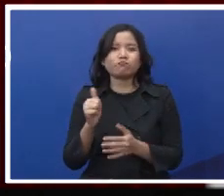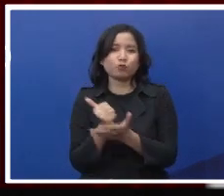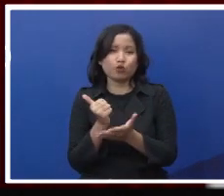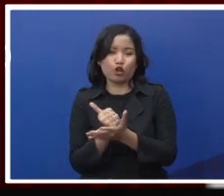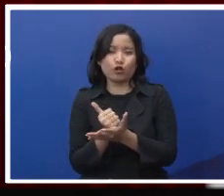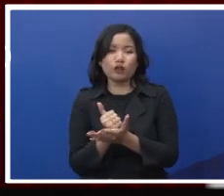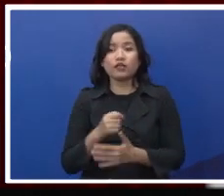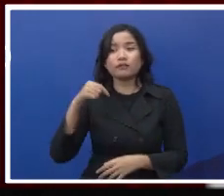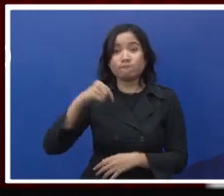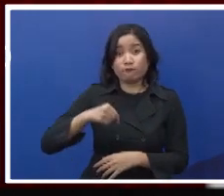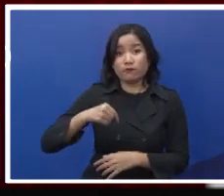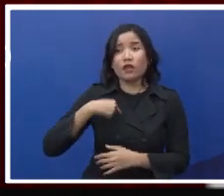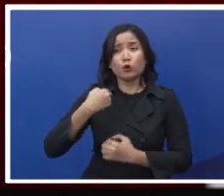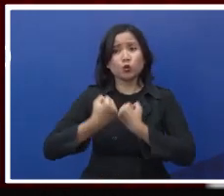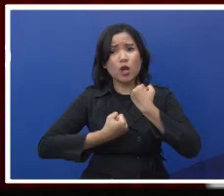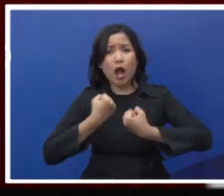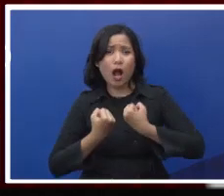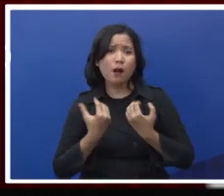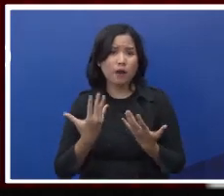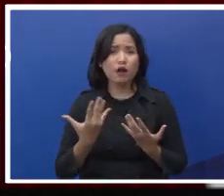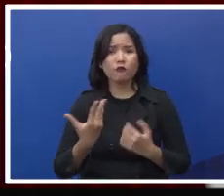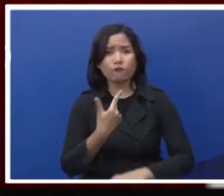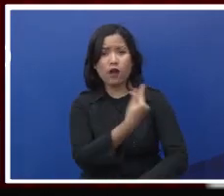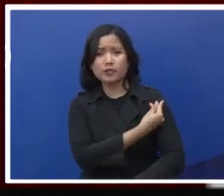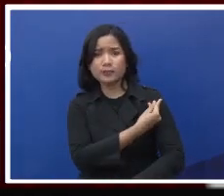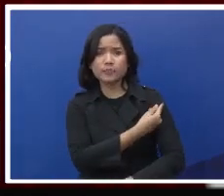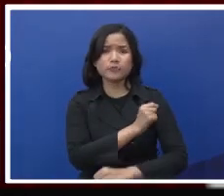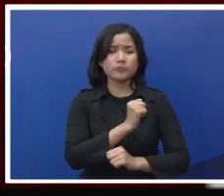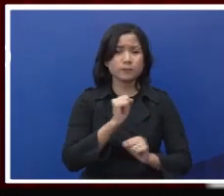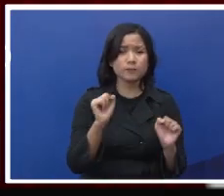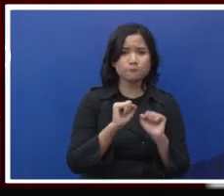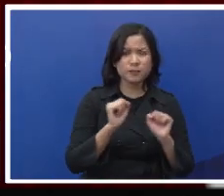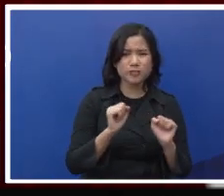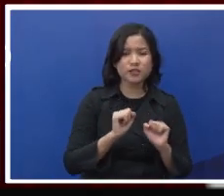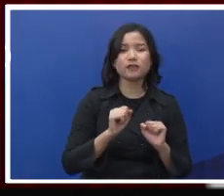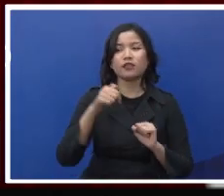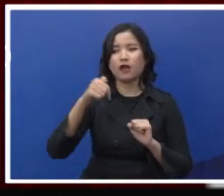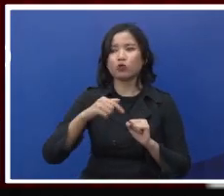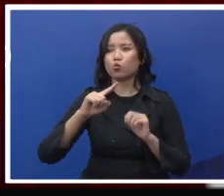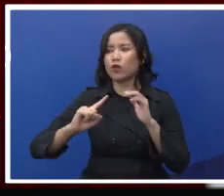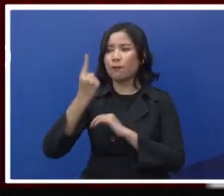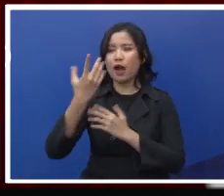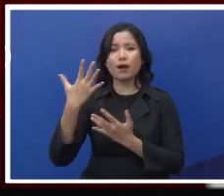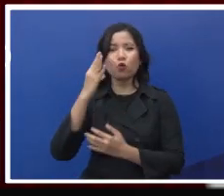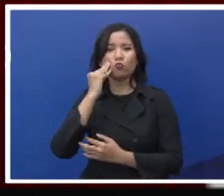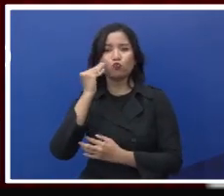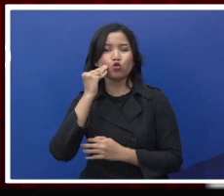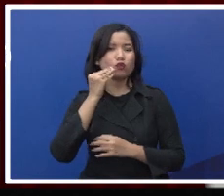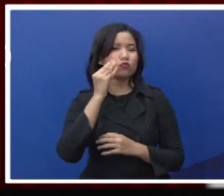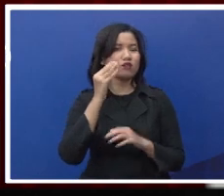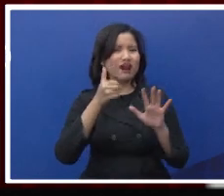juga upaya kita ya, mempercepat vaksinasi terutama kepada usia di atas 60 tahun. Mungkin dengan